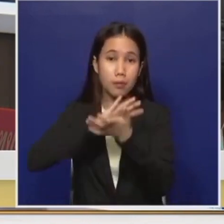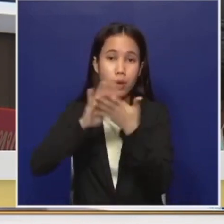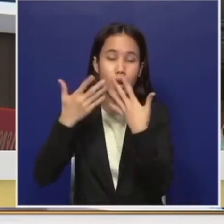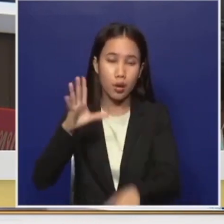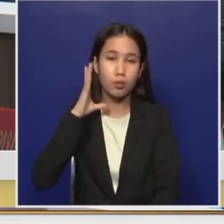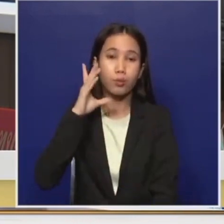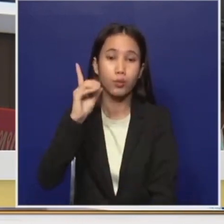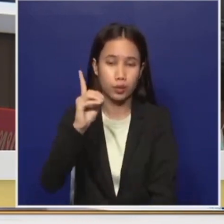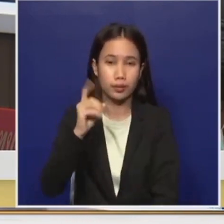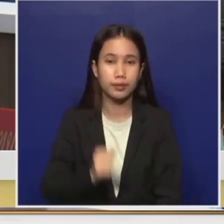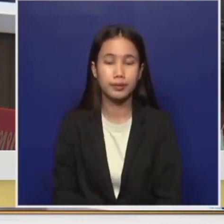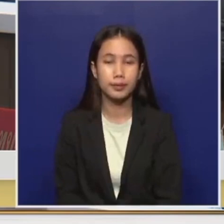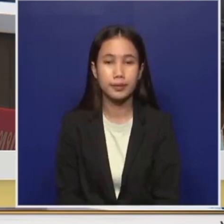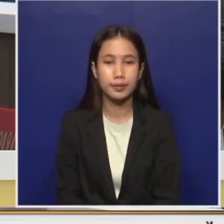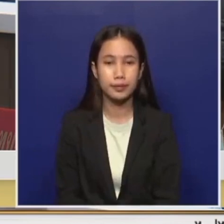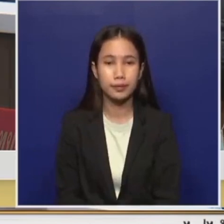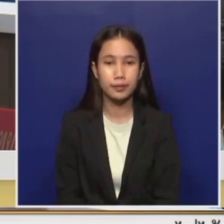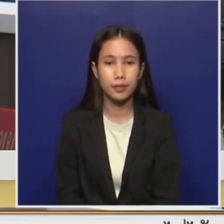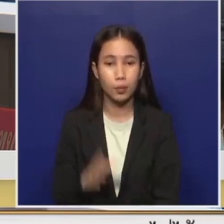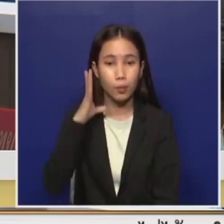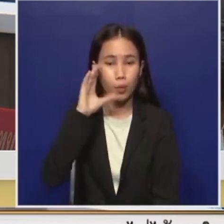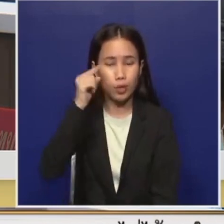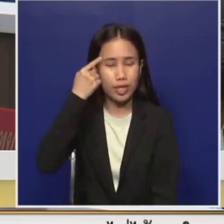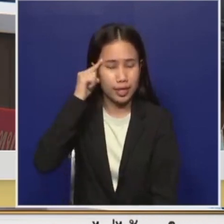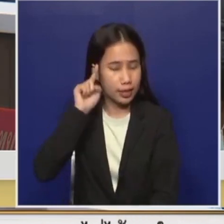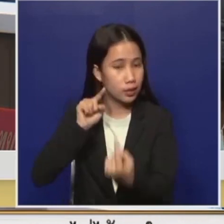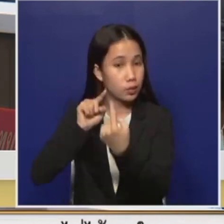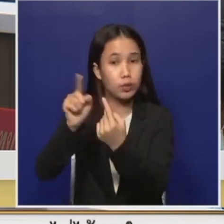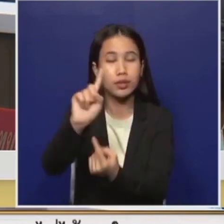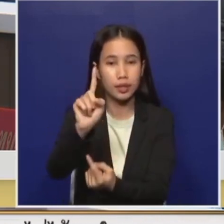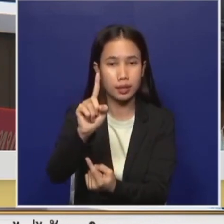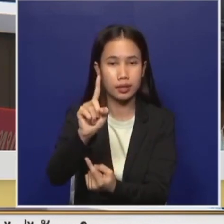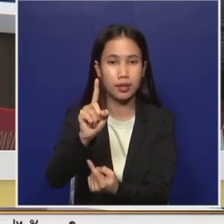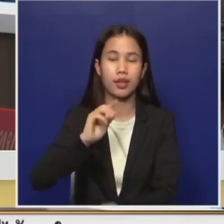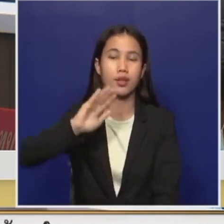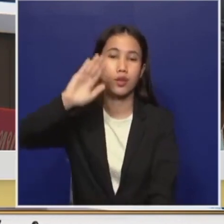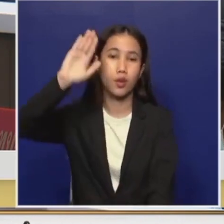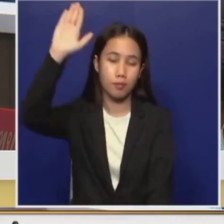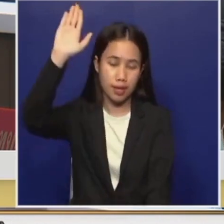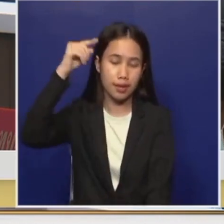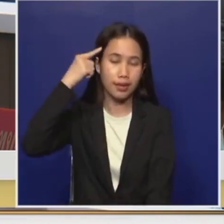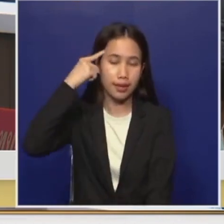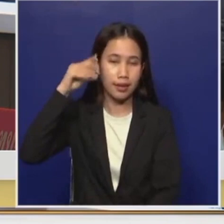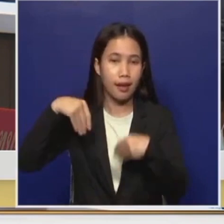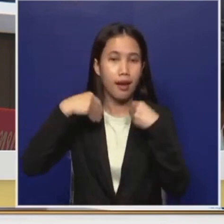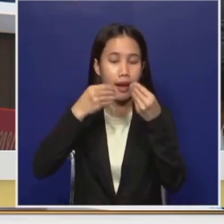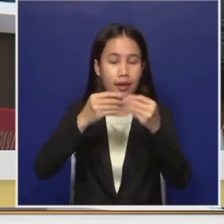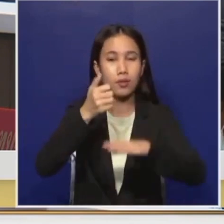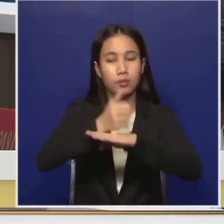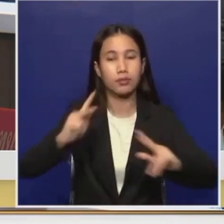ร่งนี้มุ่งหวงสงสุดคับคือการยกมือไม่ไ้หวางใจรฐบาทกท่าน